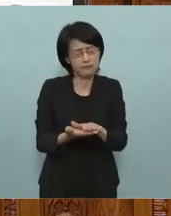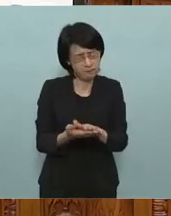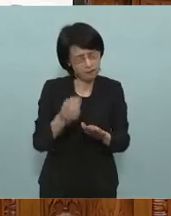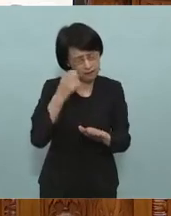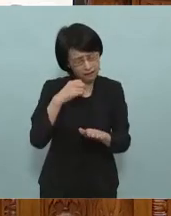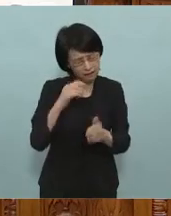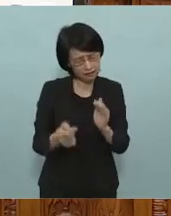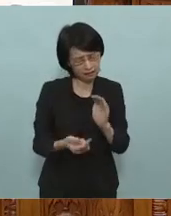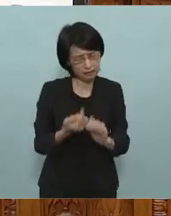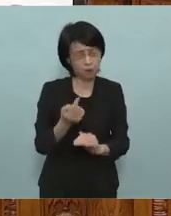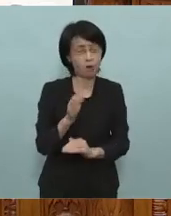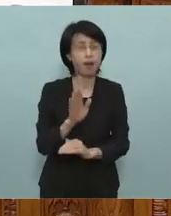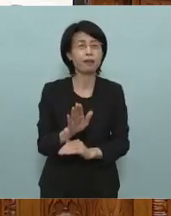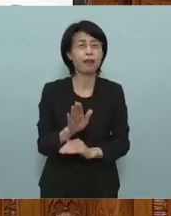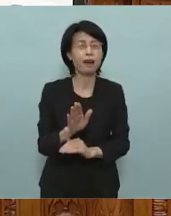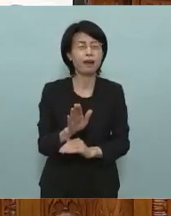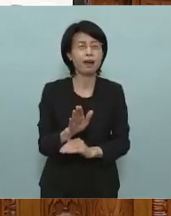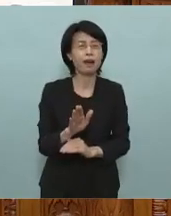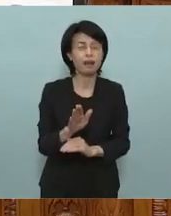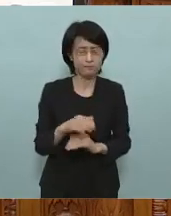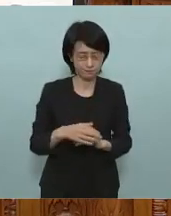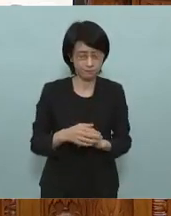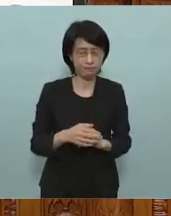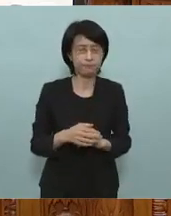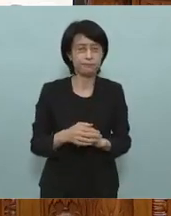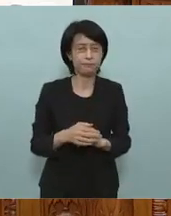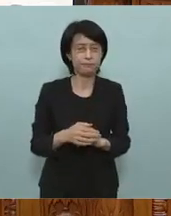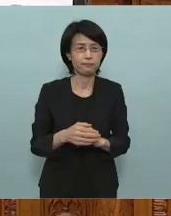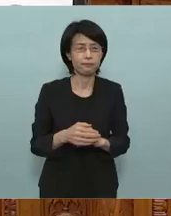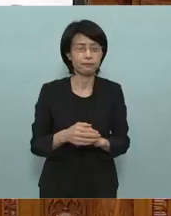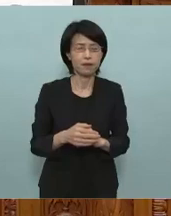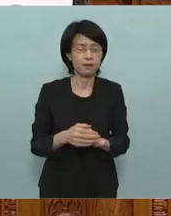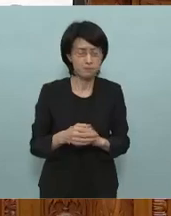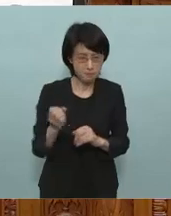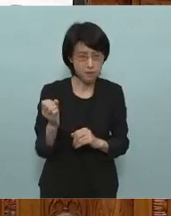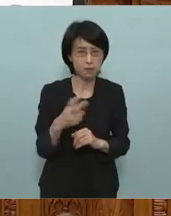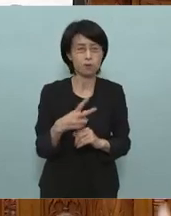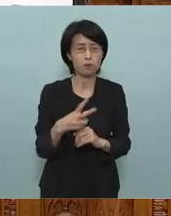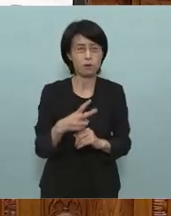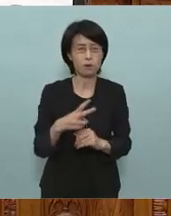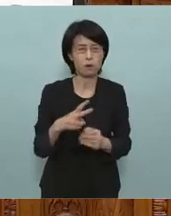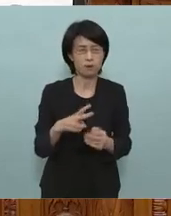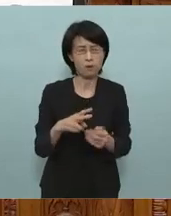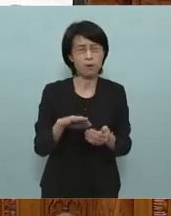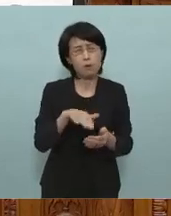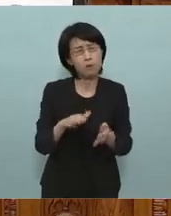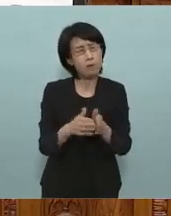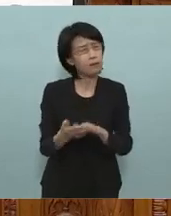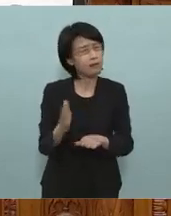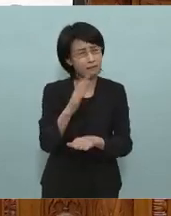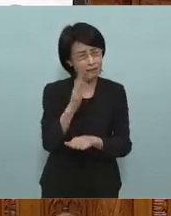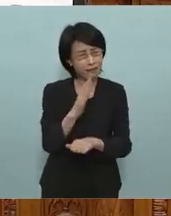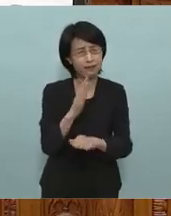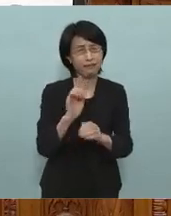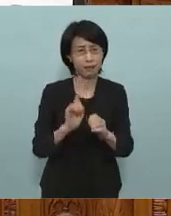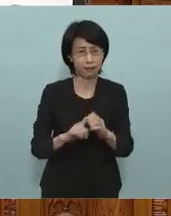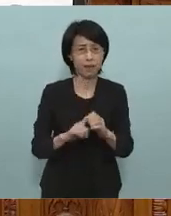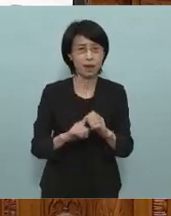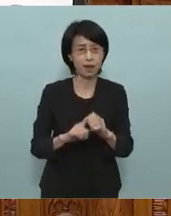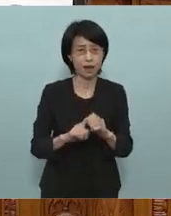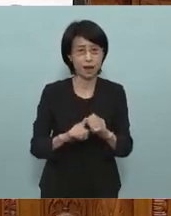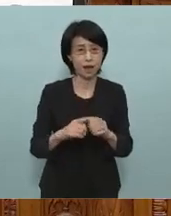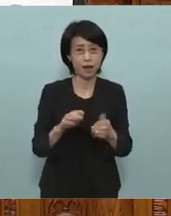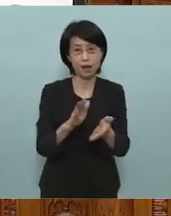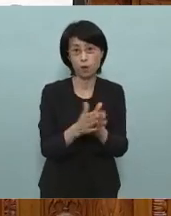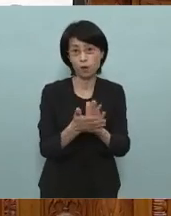痛ましい事故が再び起こってしまいました二度とこうした悲劇を繰り返すことがないよう送迎